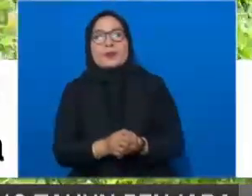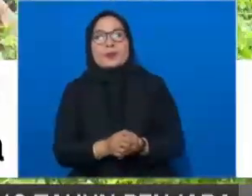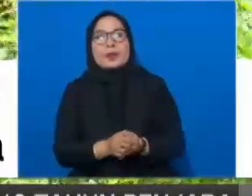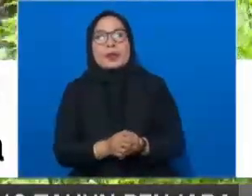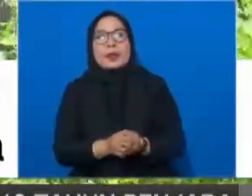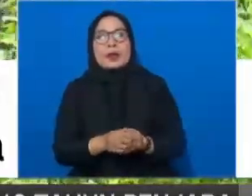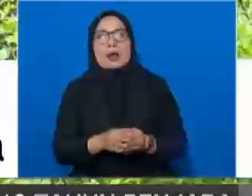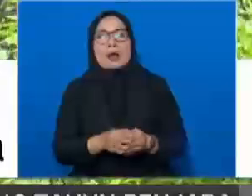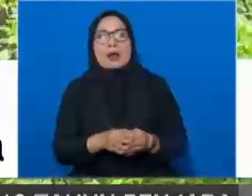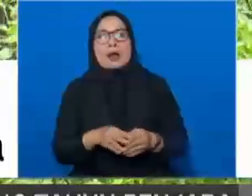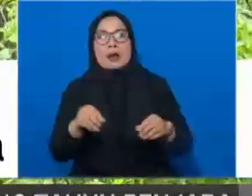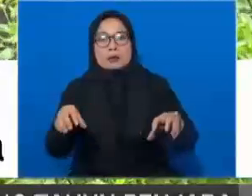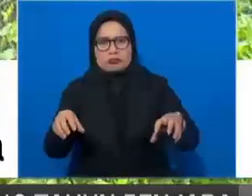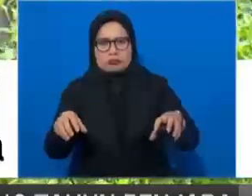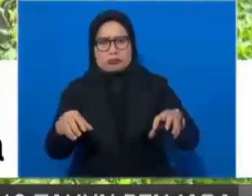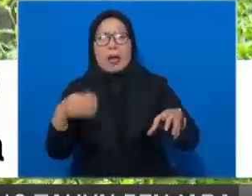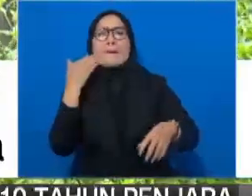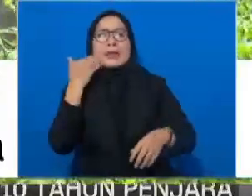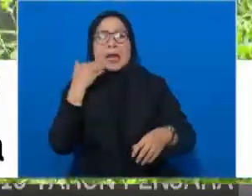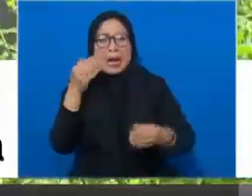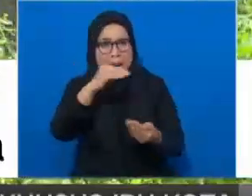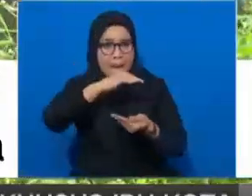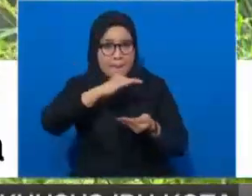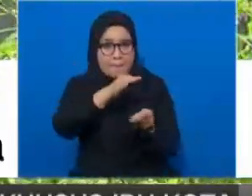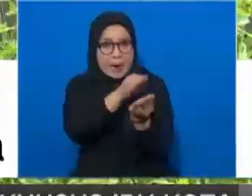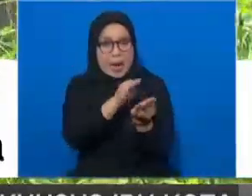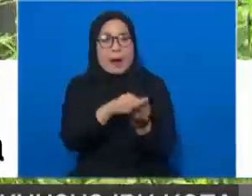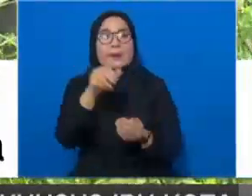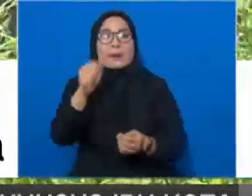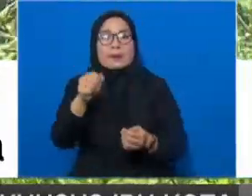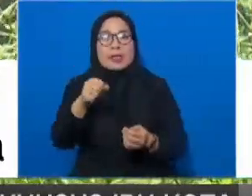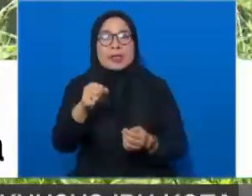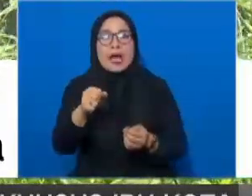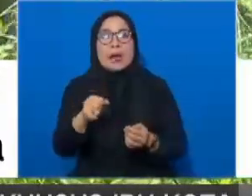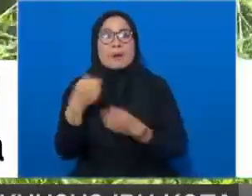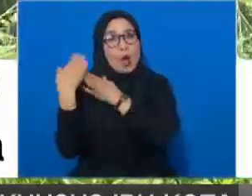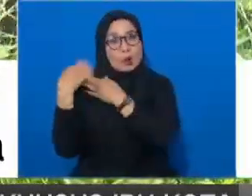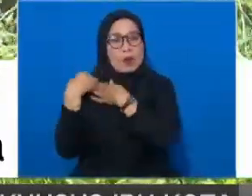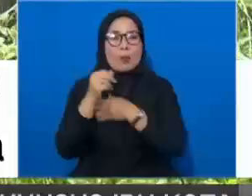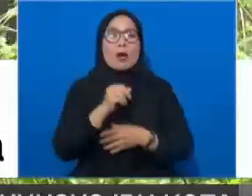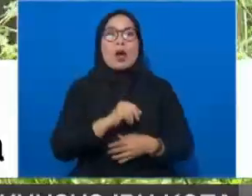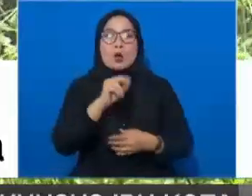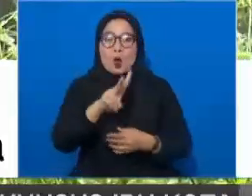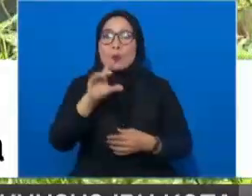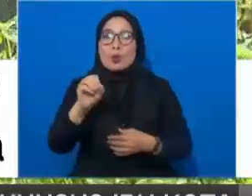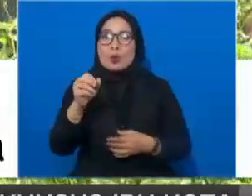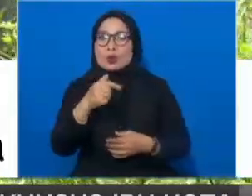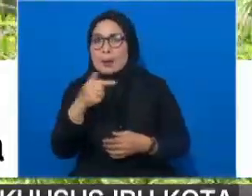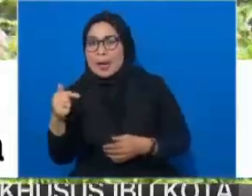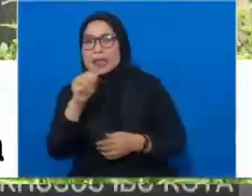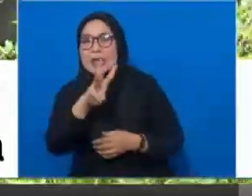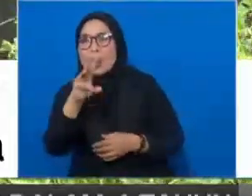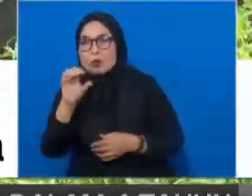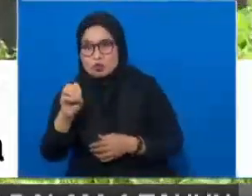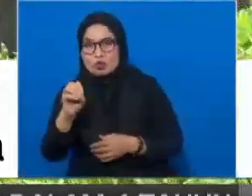bergegas untuk membersihkan makam-makam. Karena satu penjaga makam ini bisa memegang 20-30 makam dengan ukuran yang luasnya seperti ini. Bahkan